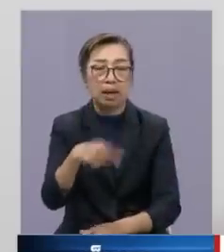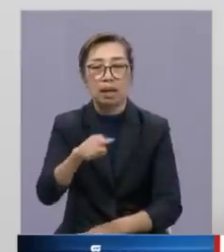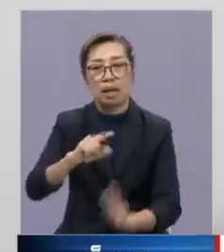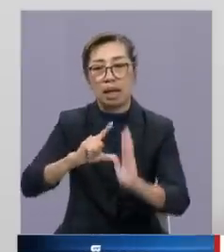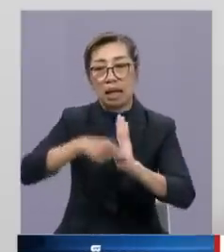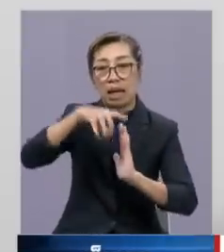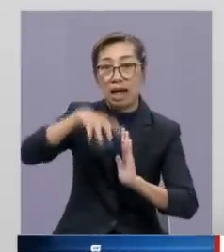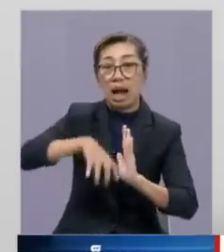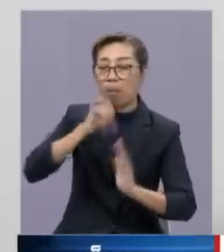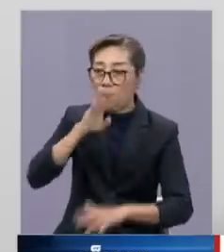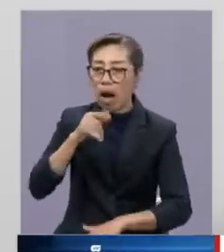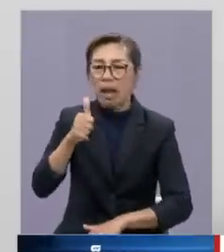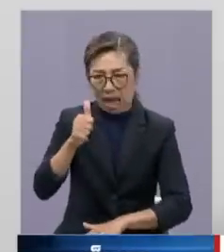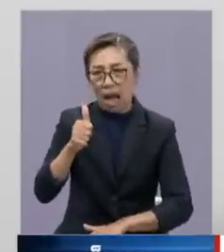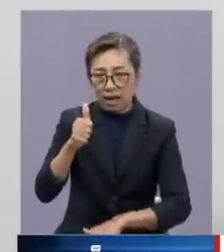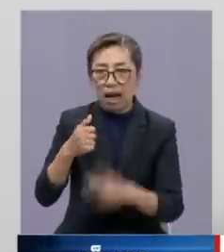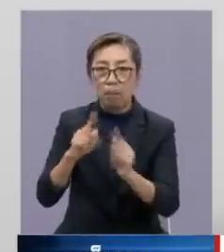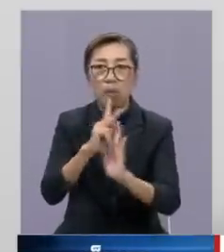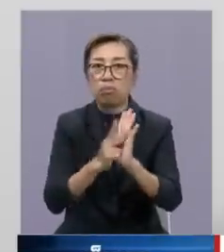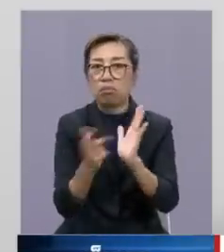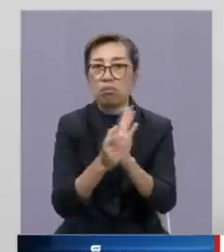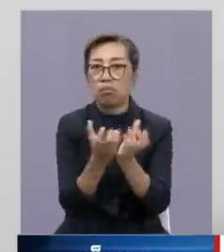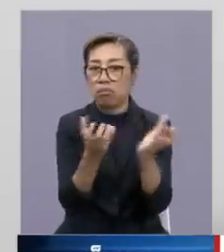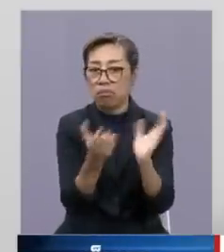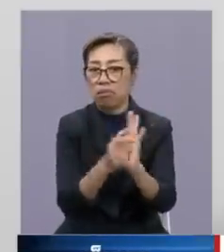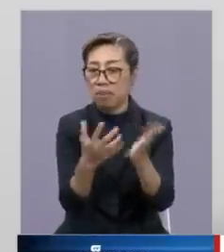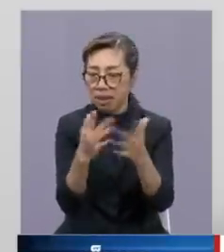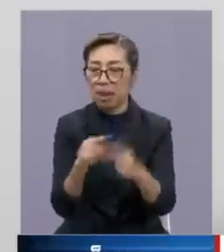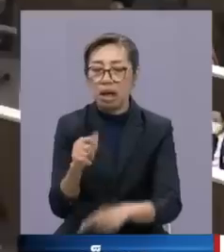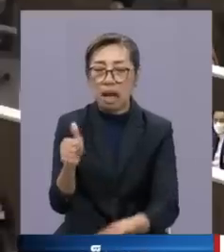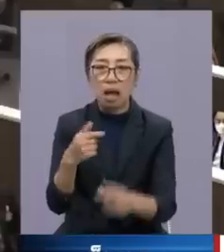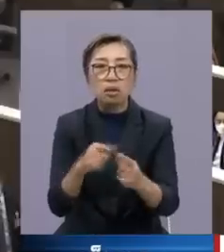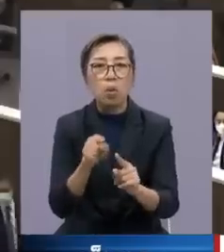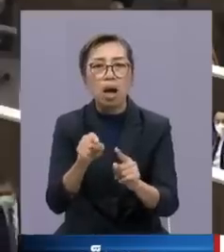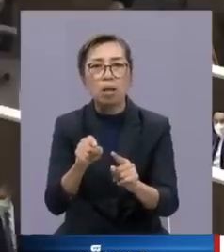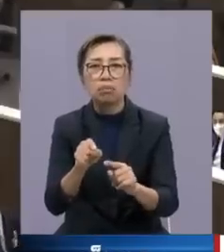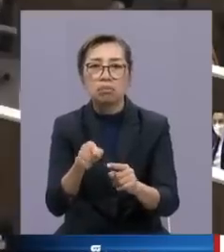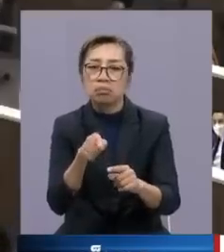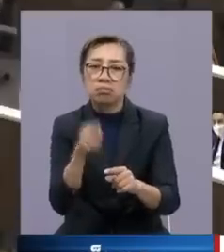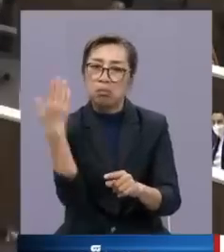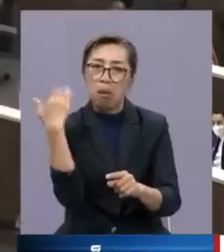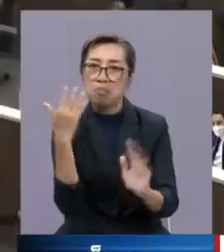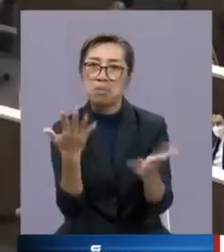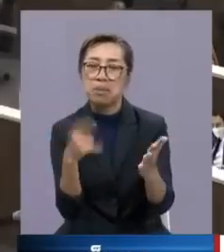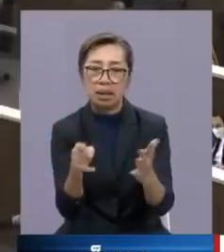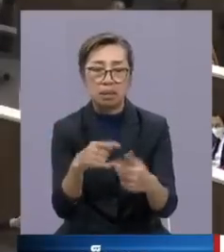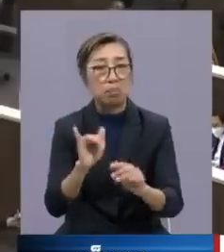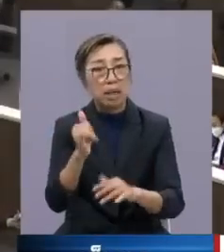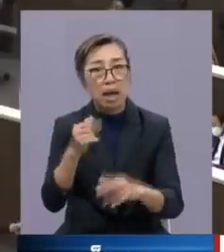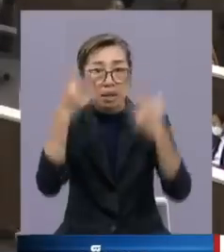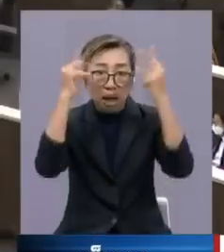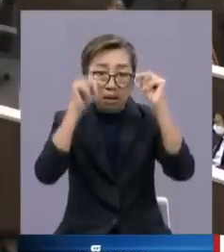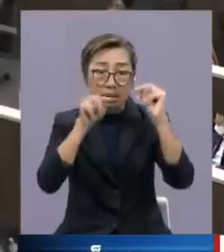ข้อบังคับไม่ได้ห้ามไว้นะแต่เรื่องนี้ยังเป็นแนวความเห็นเพราะที่ผ่านมายังไม่เคยเจอเหตุการณ์แบบนี้บางคนบอกว่าสามารถเสนอซ้ำ